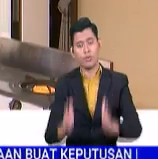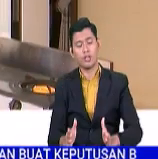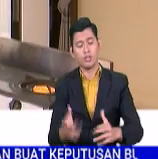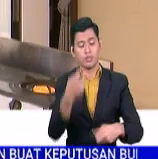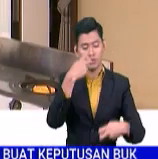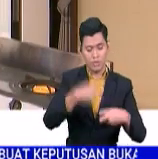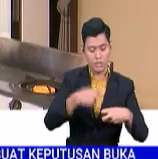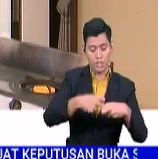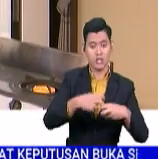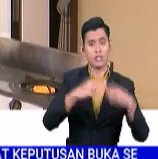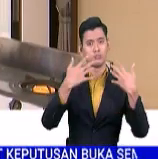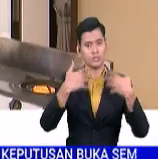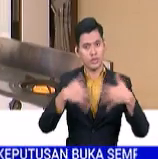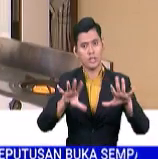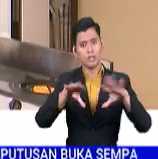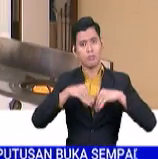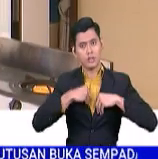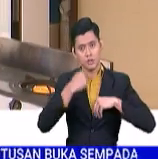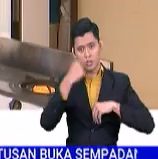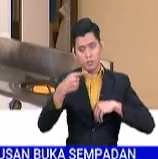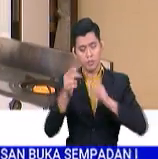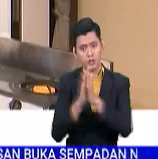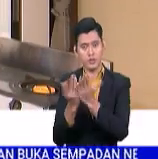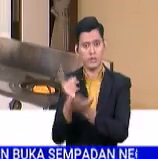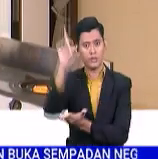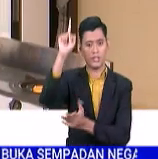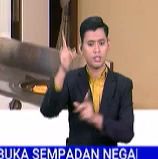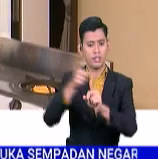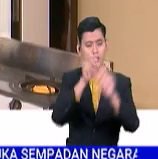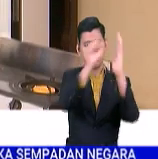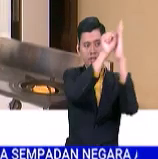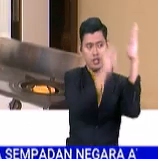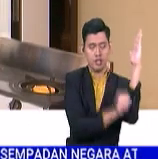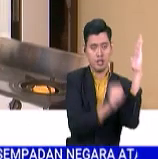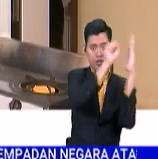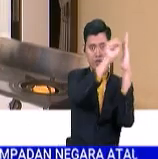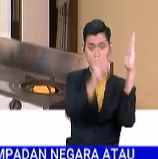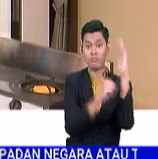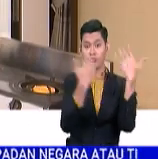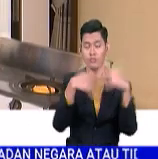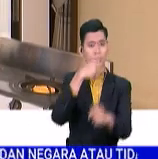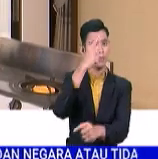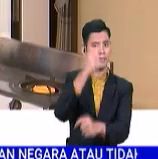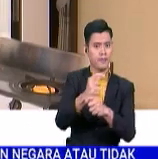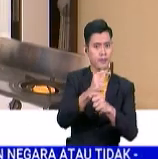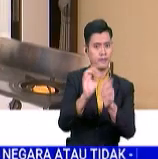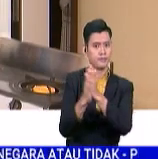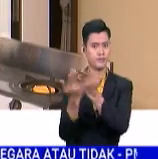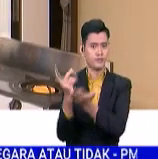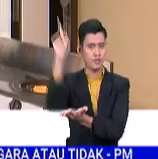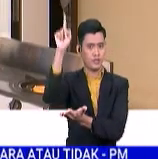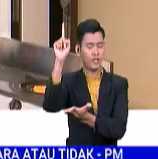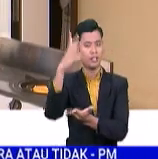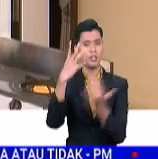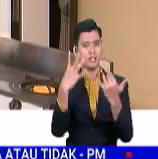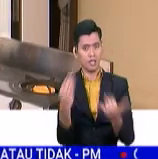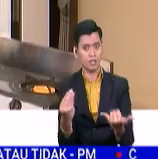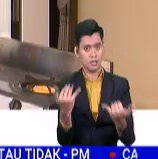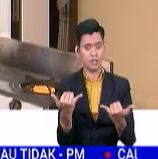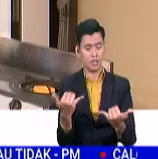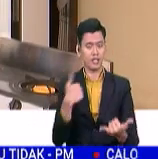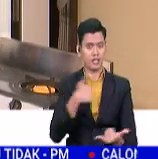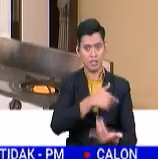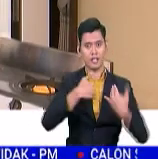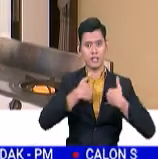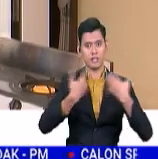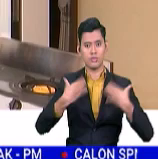yang layak seperti mana disebut dalam Al-Quran, berdasarkan kepada syarat-syarat yang kita dah tetapkan bagi. Dan sekarang ni pun kita dah cuba